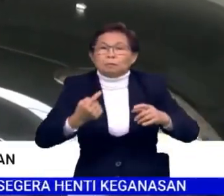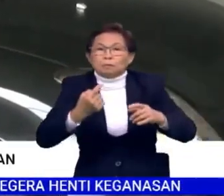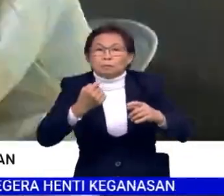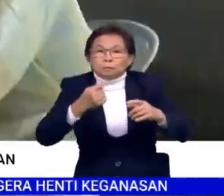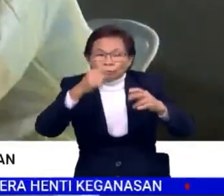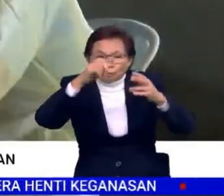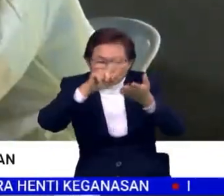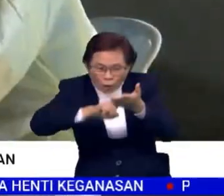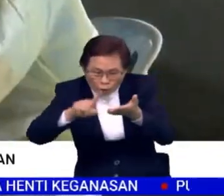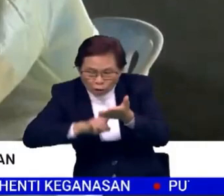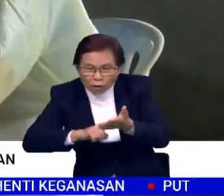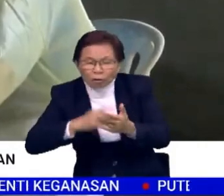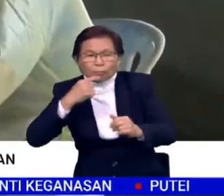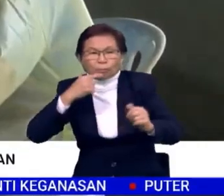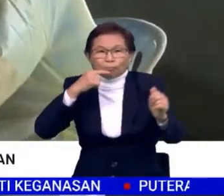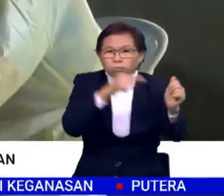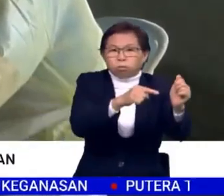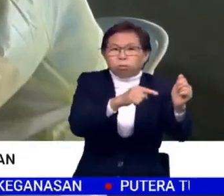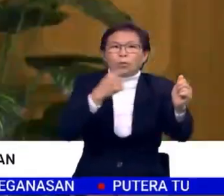mengeluarkan arahan kuarantin.